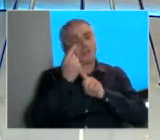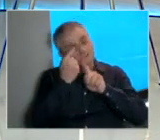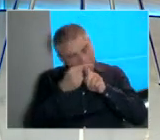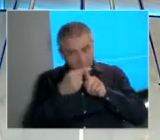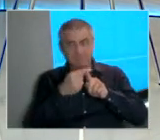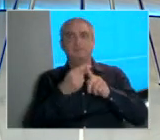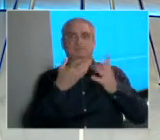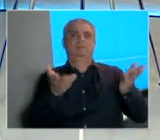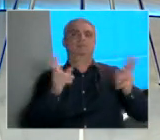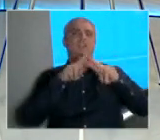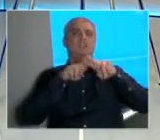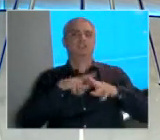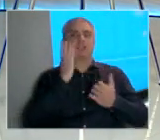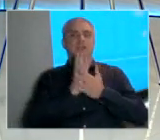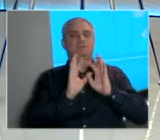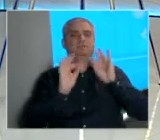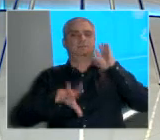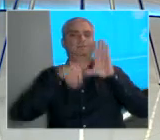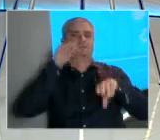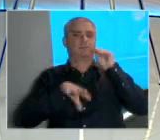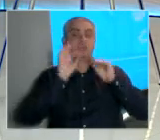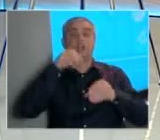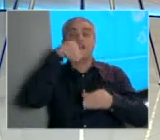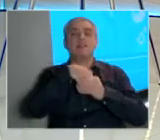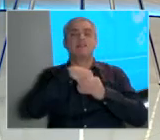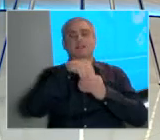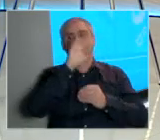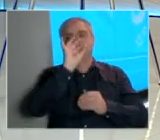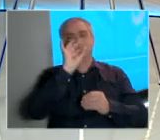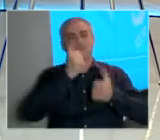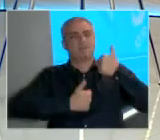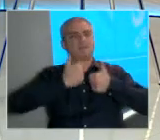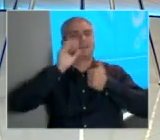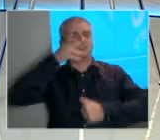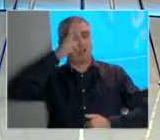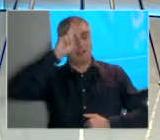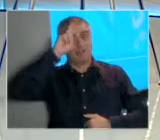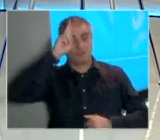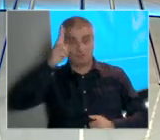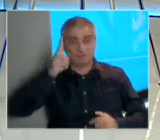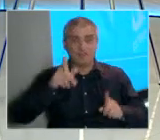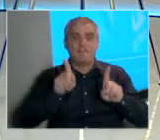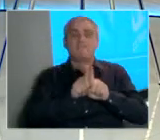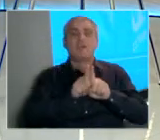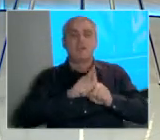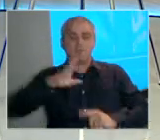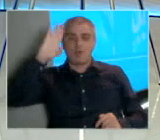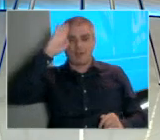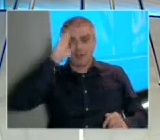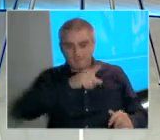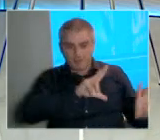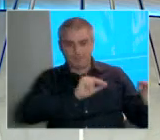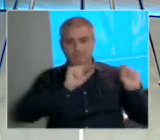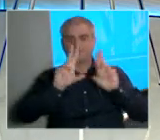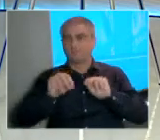וחצי, זה מה שנותר עד לפתיחת הקלפיות, בקלאסיקו, הדרבי של הליכוד, וכמו הדרבי של חיפה,